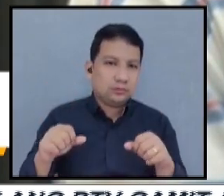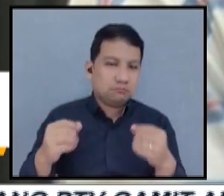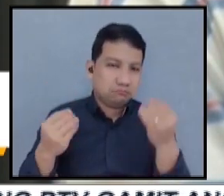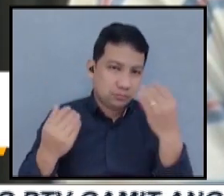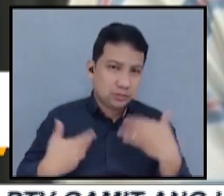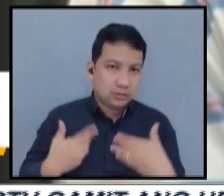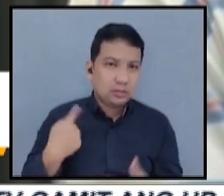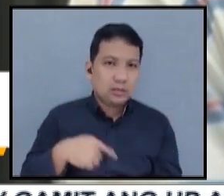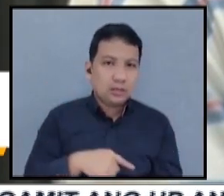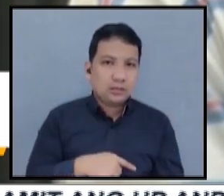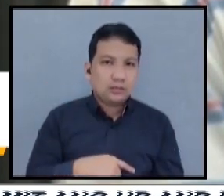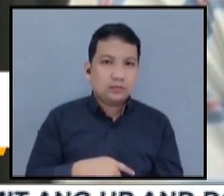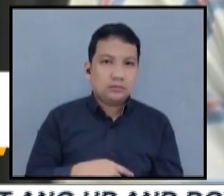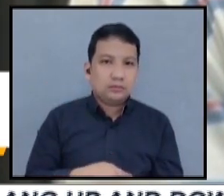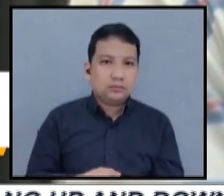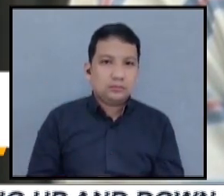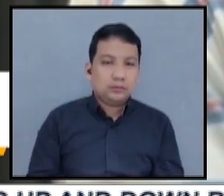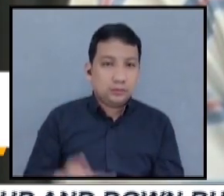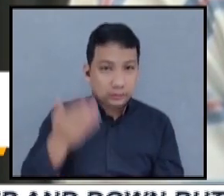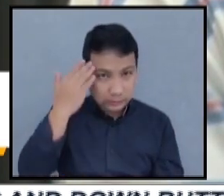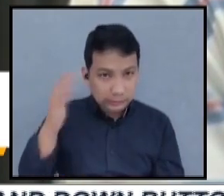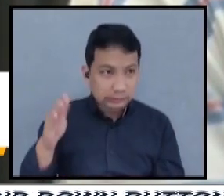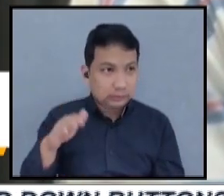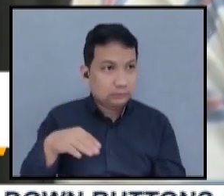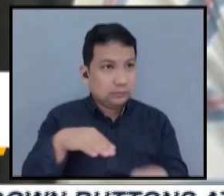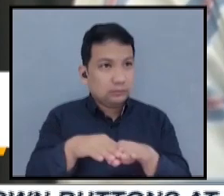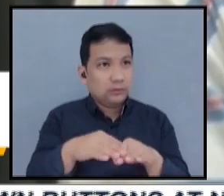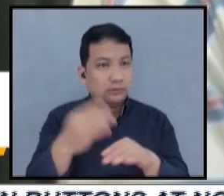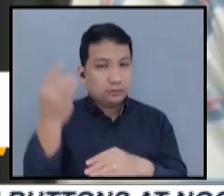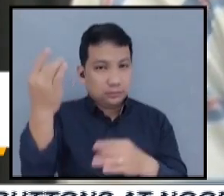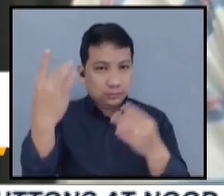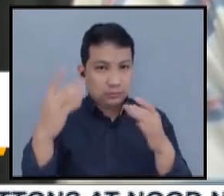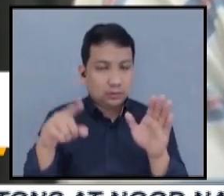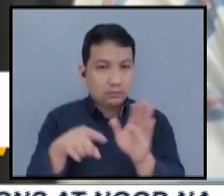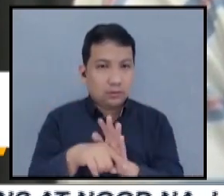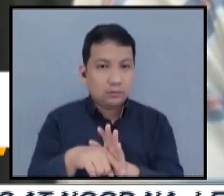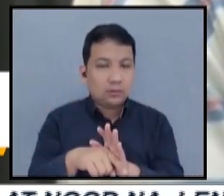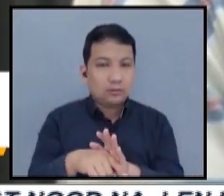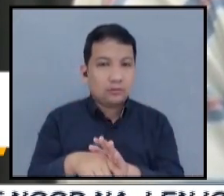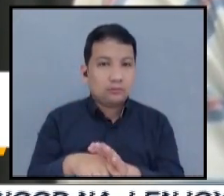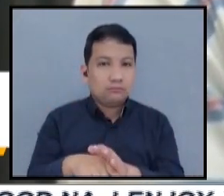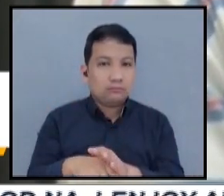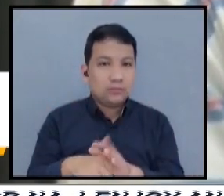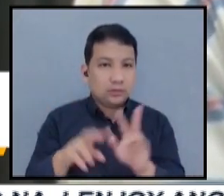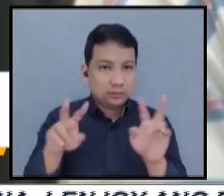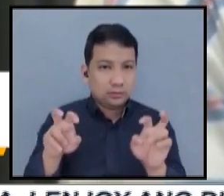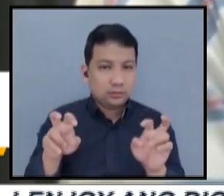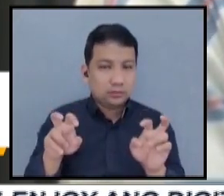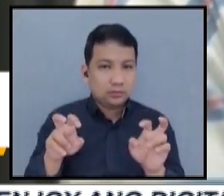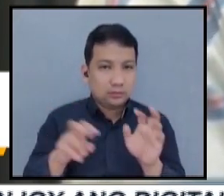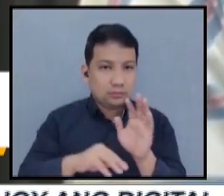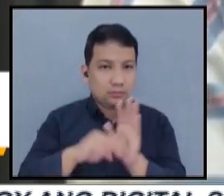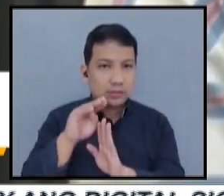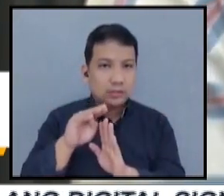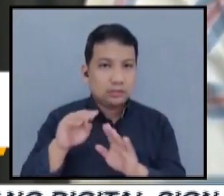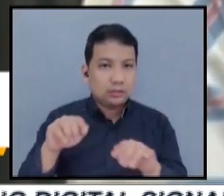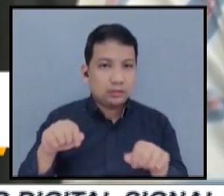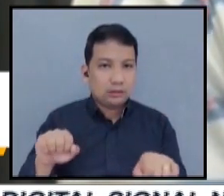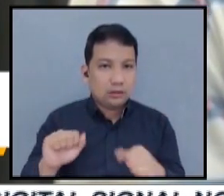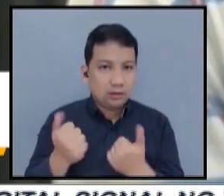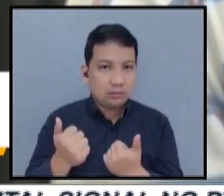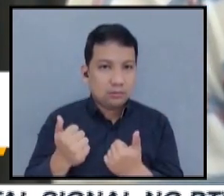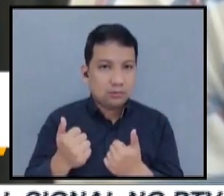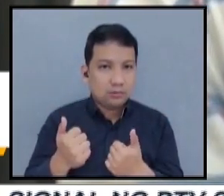More likely, hindi nila alam yung mga traffic rules and regulation. And yung kanilang maturity to drive vehicles